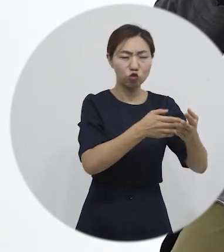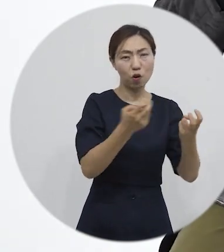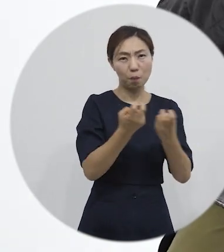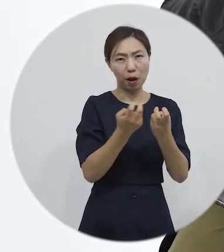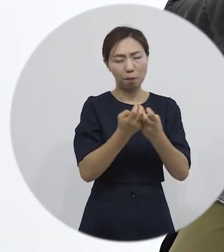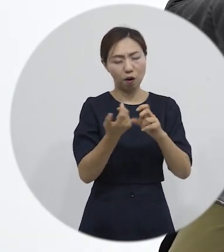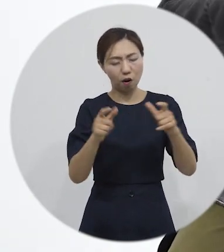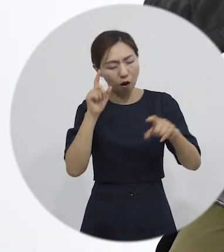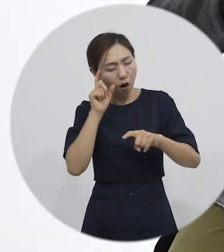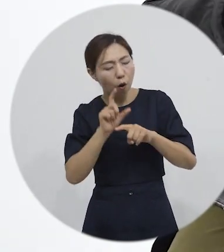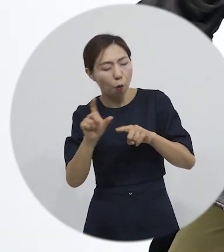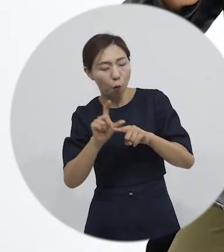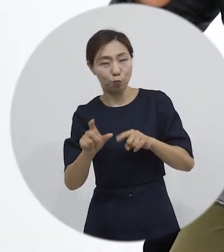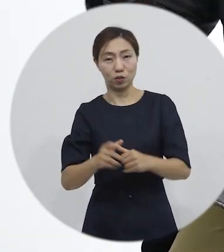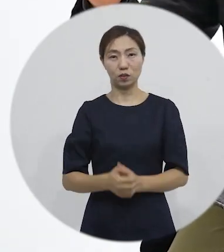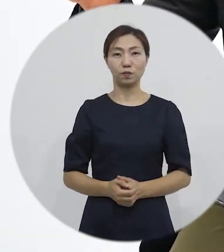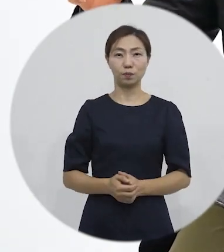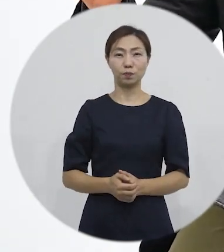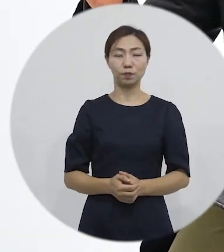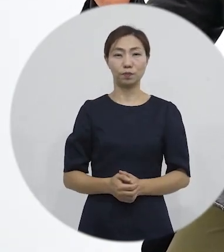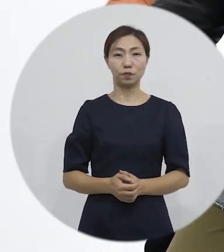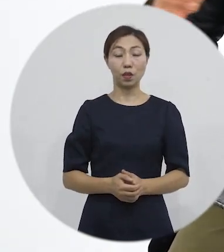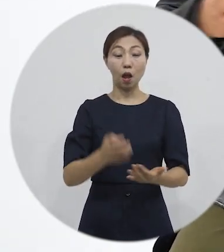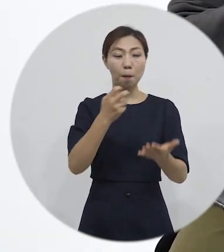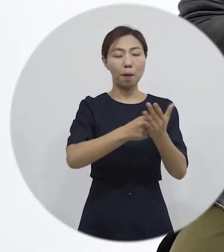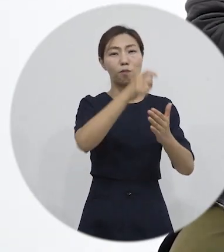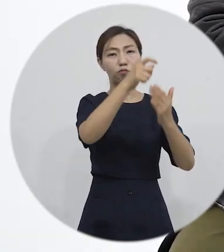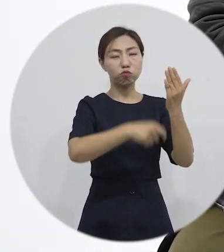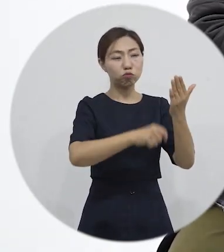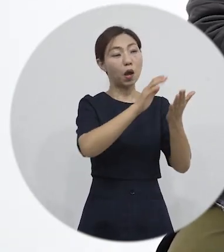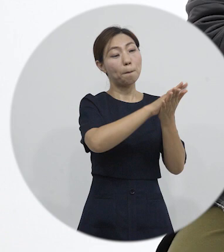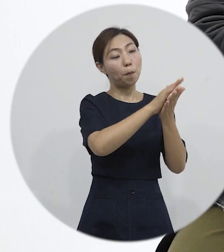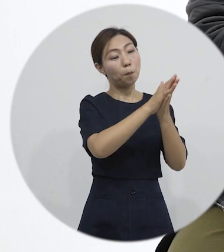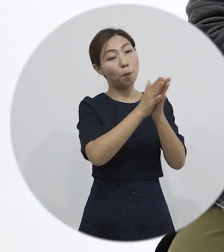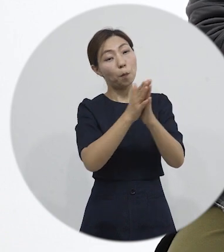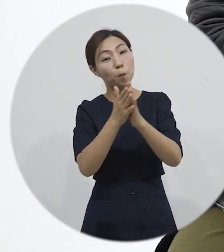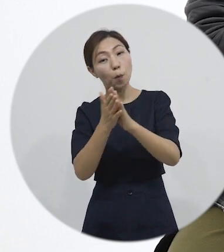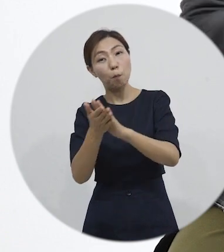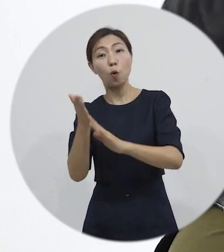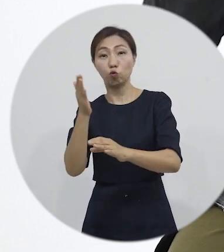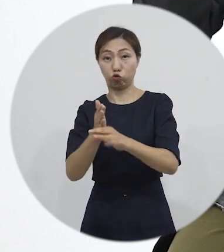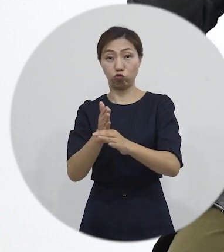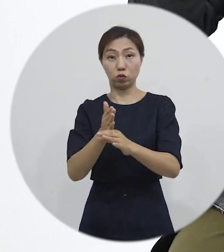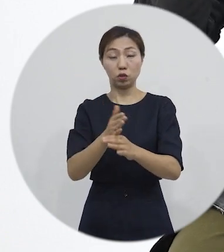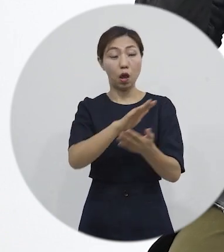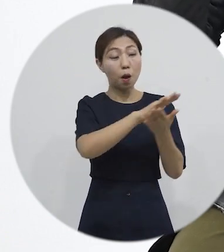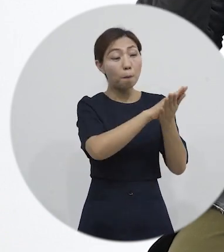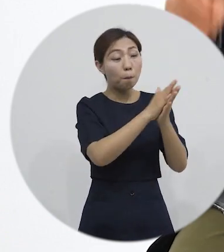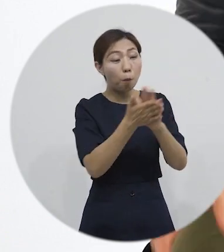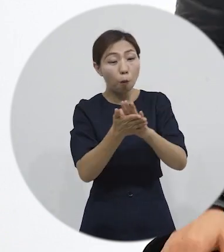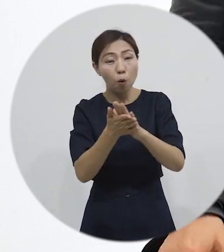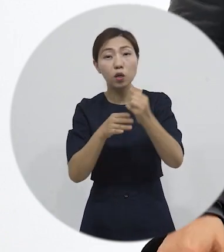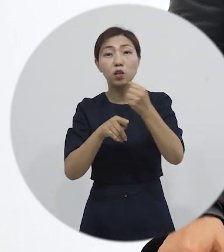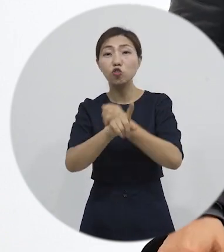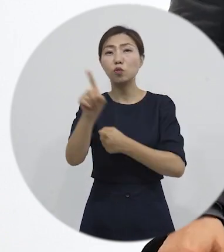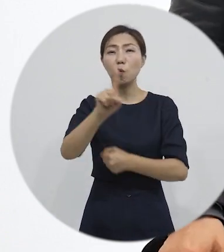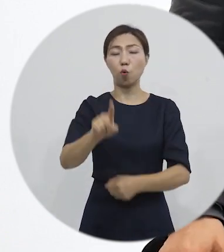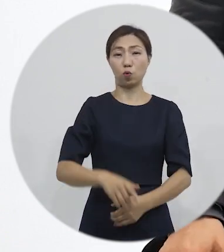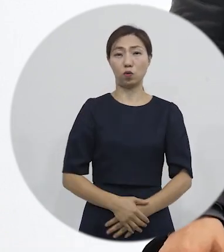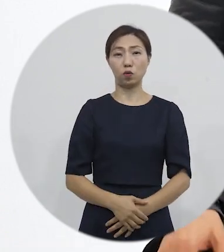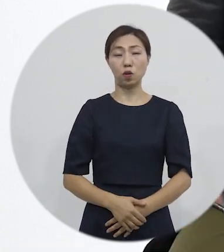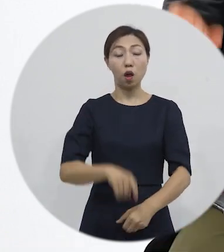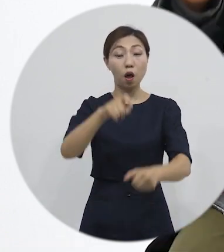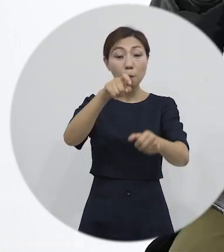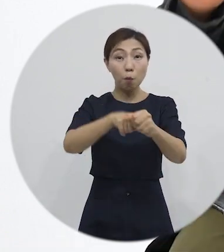이 제도라고 하는 것이 끊임없이 바뀌어가고 있는데 이 바뀌어가고 있는 방향성은 단 하나의 목적을 위해서 바뀌어가고 있는